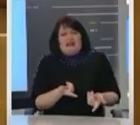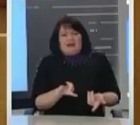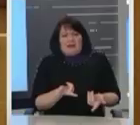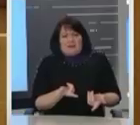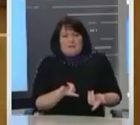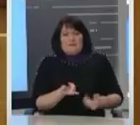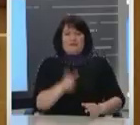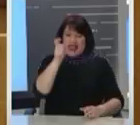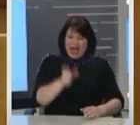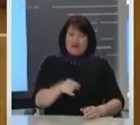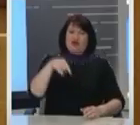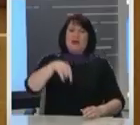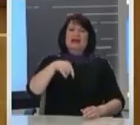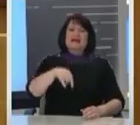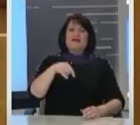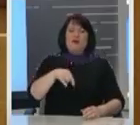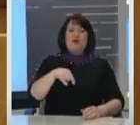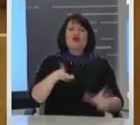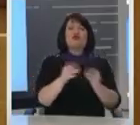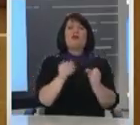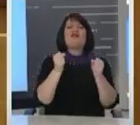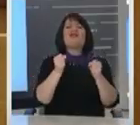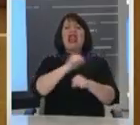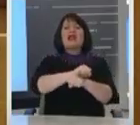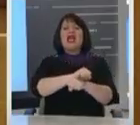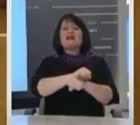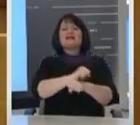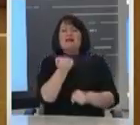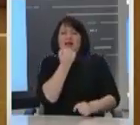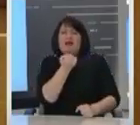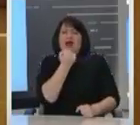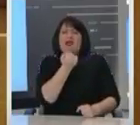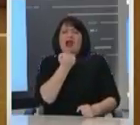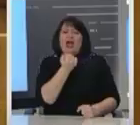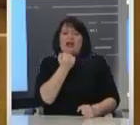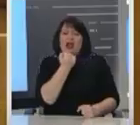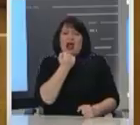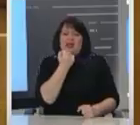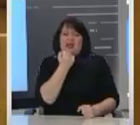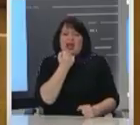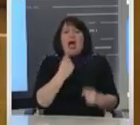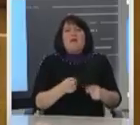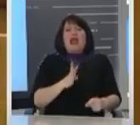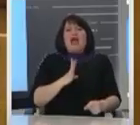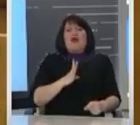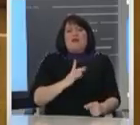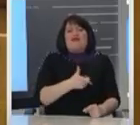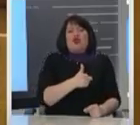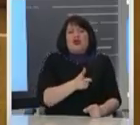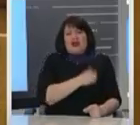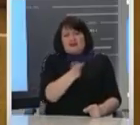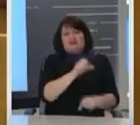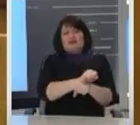έκανε ολέθριες επιλογές στο εξωφρενιστικό σύστημα, που έβαλε μαζί με τους φτωχοδιάβολους των φυλακών και τους